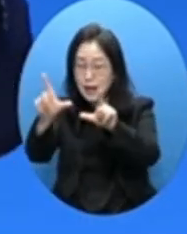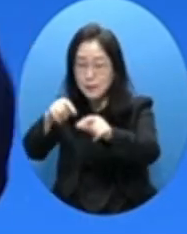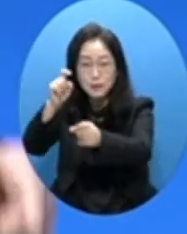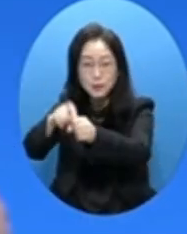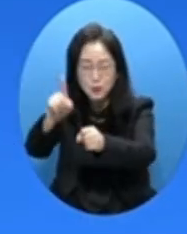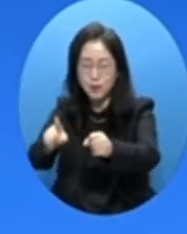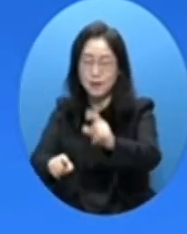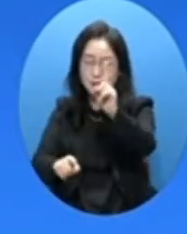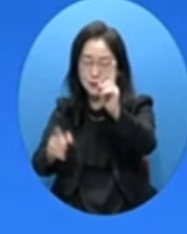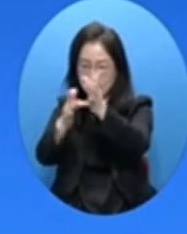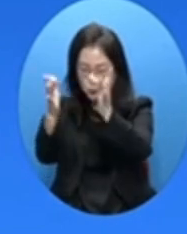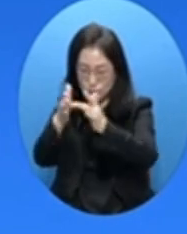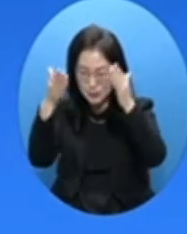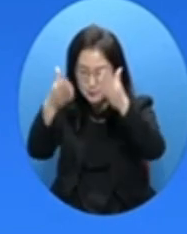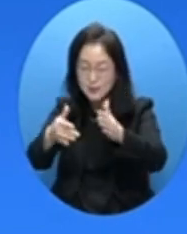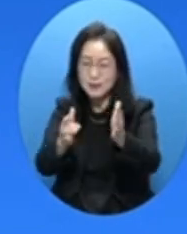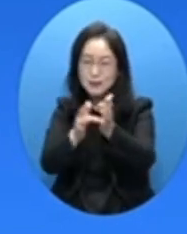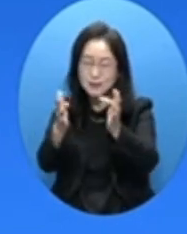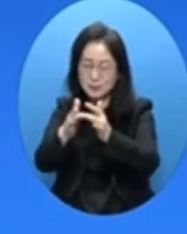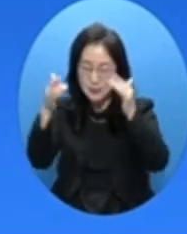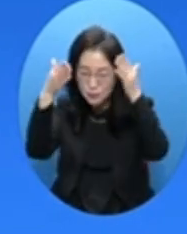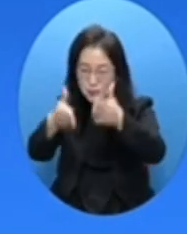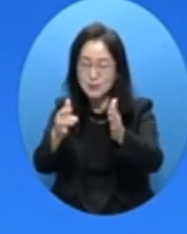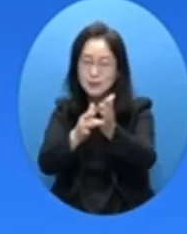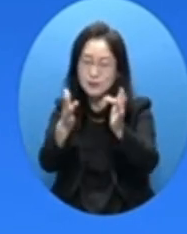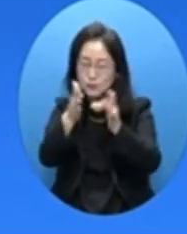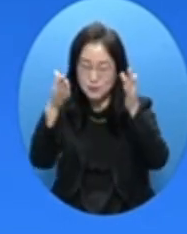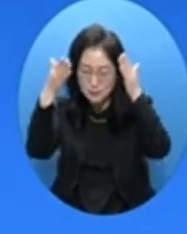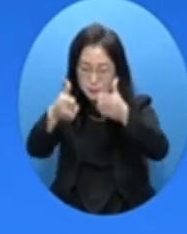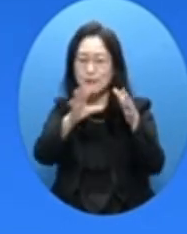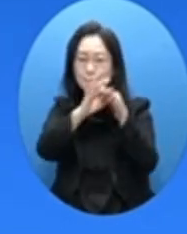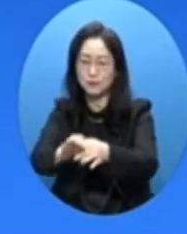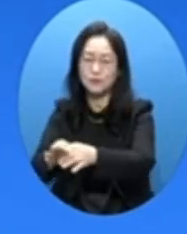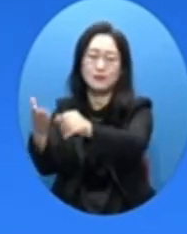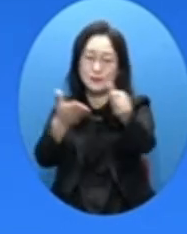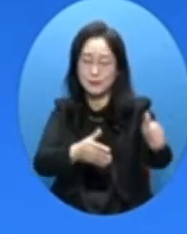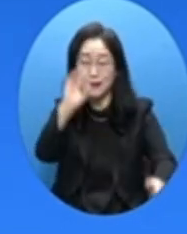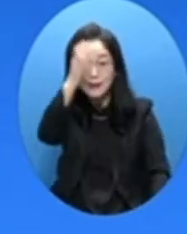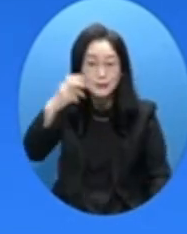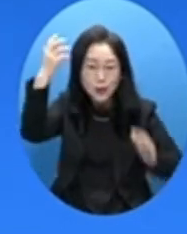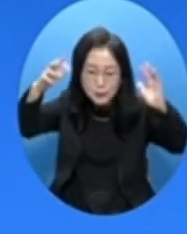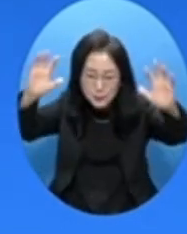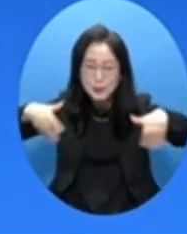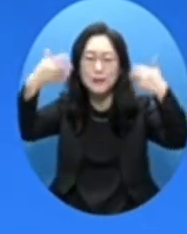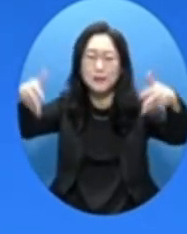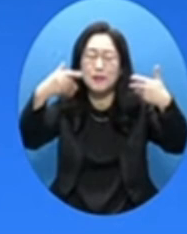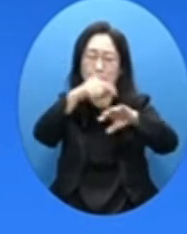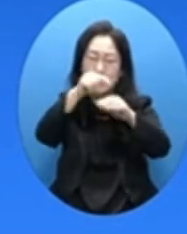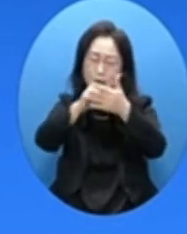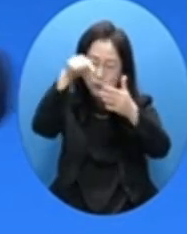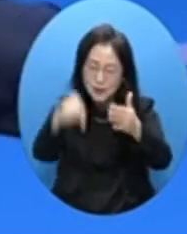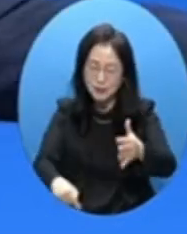목적은 첫째도 예수님 둘째도 예수님 마지막도 예수님이 되어야 하는 것입니다 성령의 바램으로